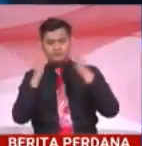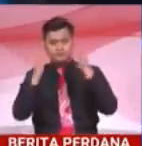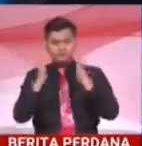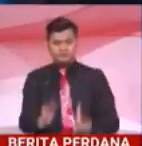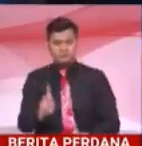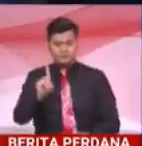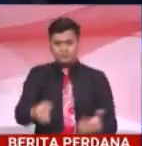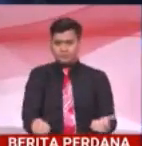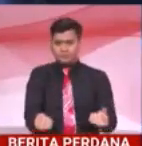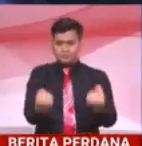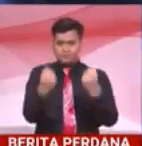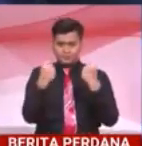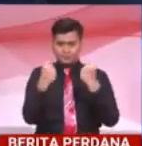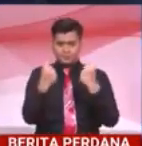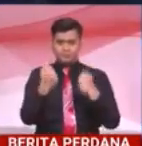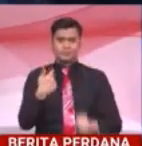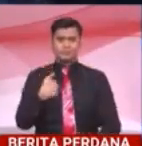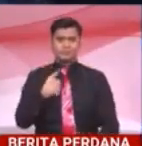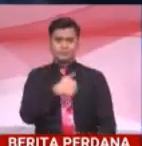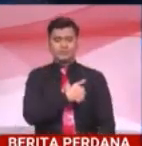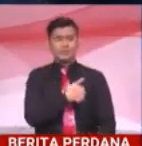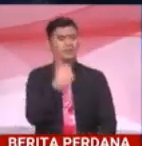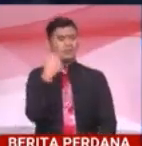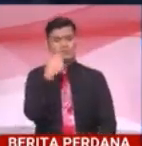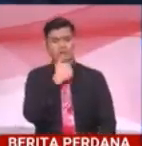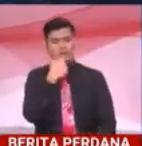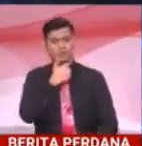Aa nggak ada